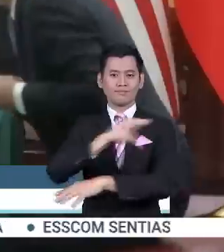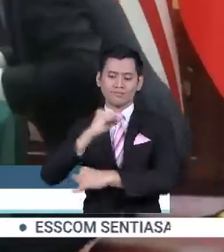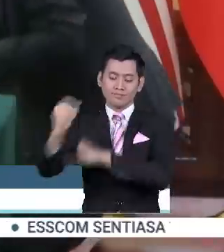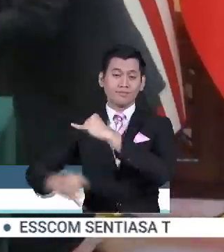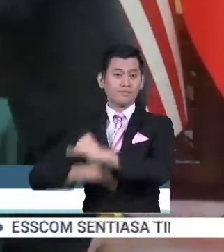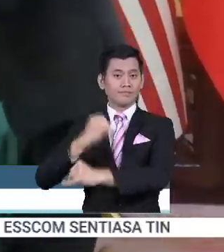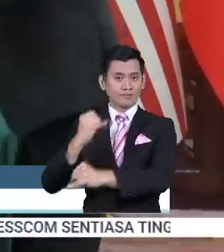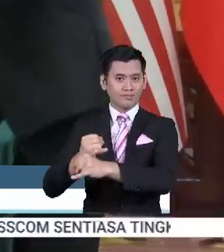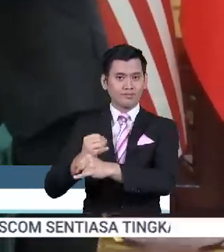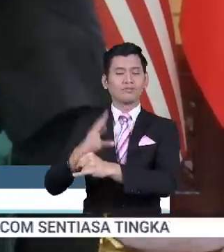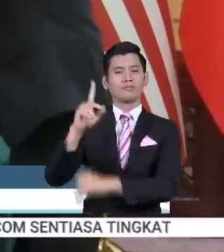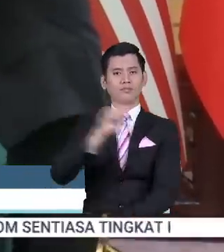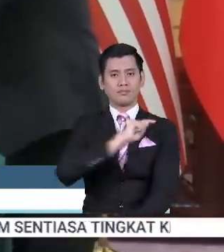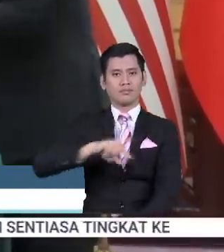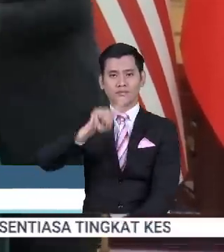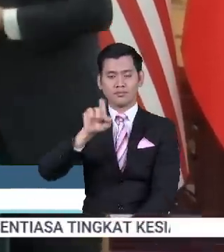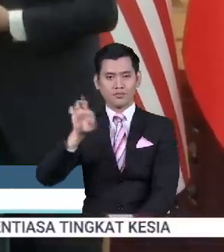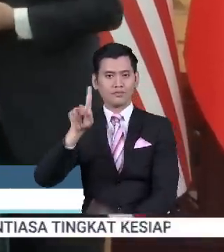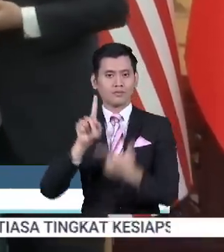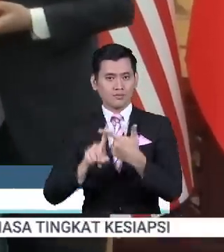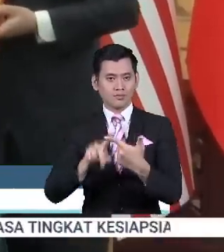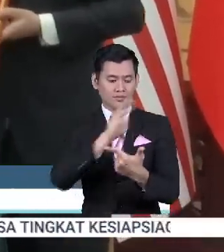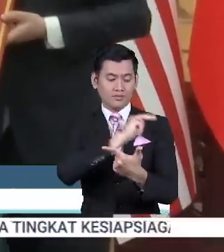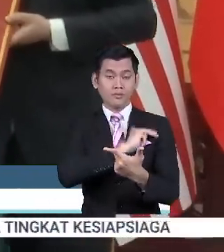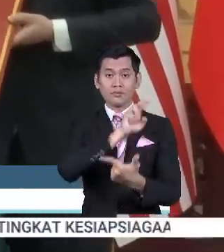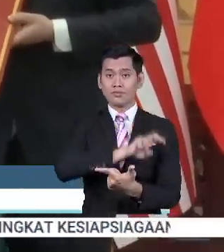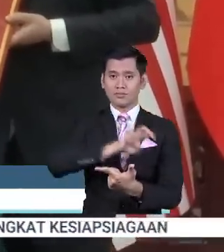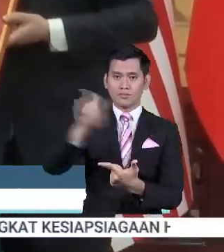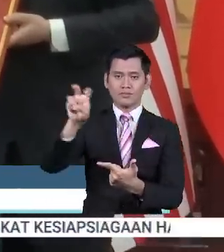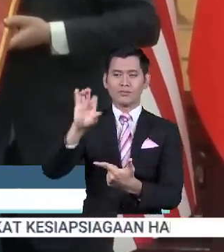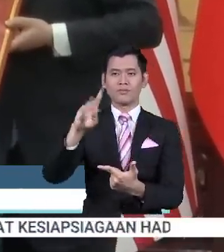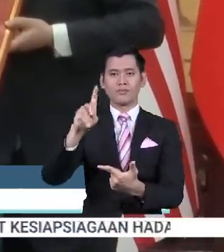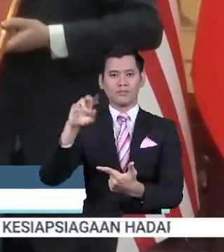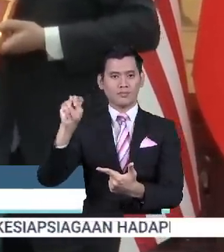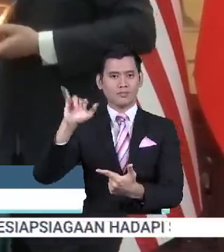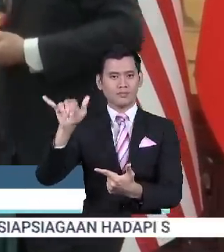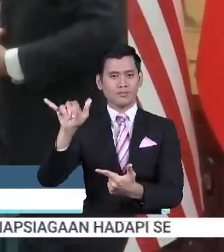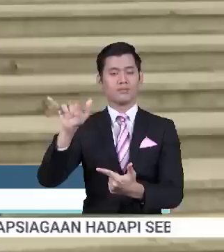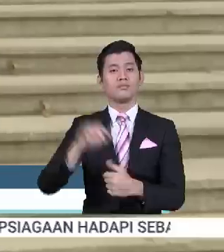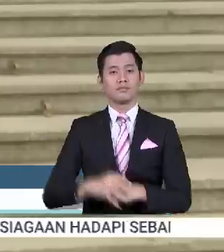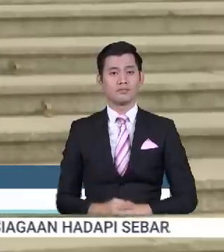Industri, Senator Tengku Datuk Seri Zafrul Abdul Aziz dan Menteri Pengangkutan Anthony Lok Siu Fu.